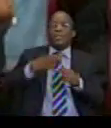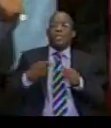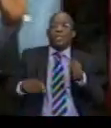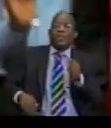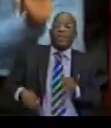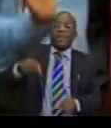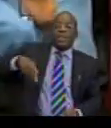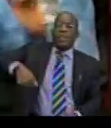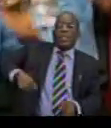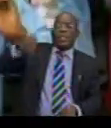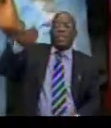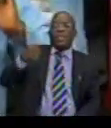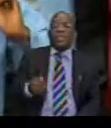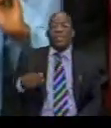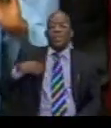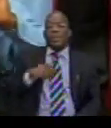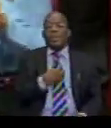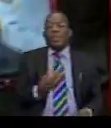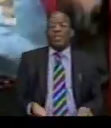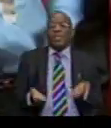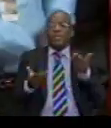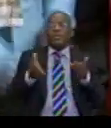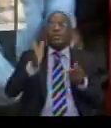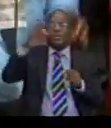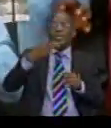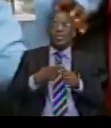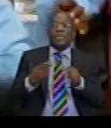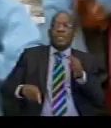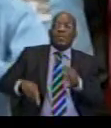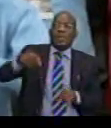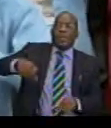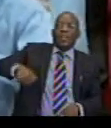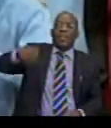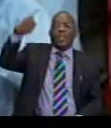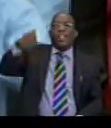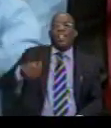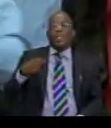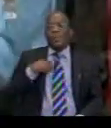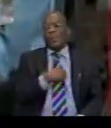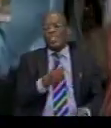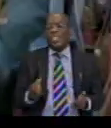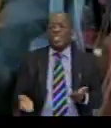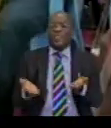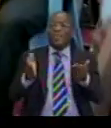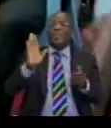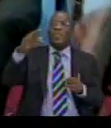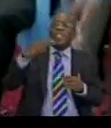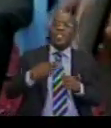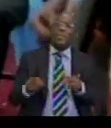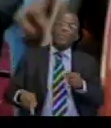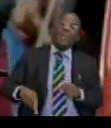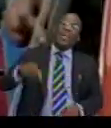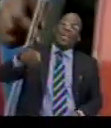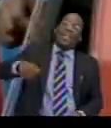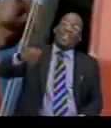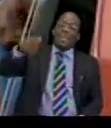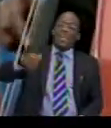rois, nous élevons, nous élevons, nous